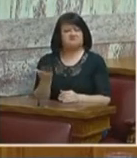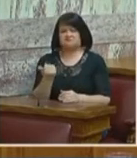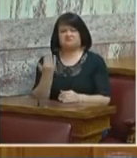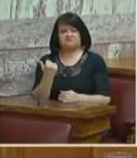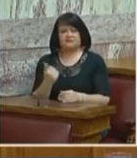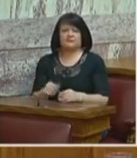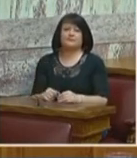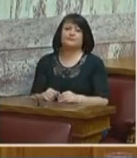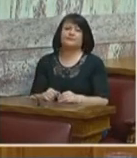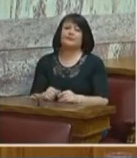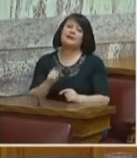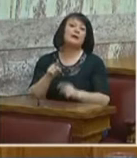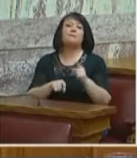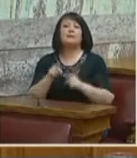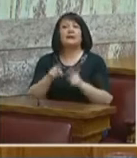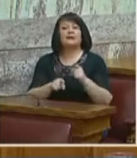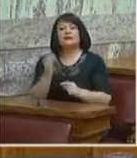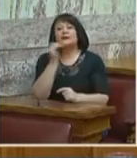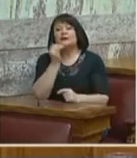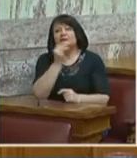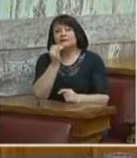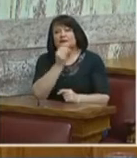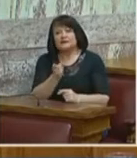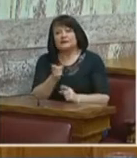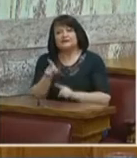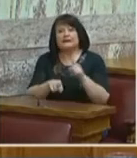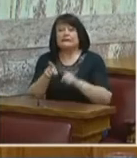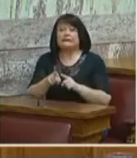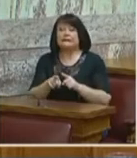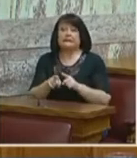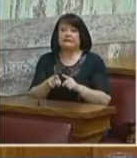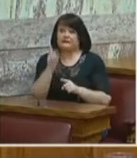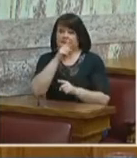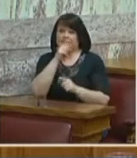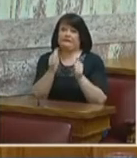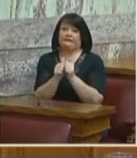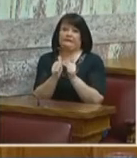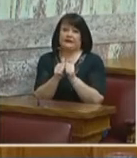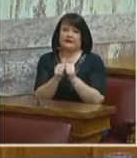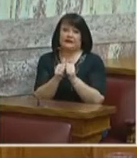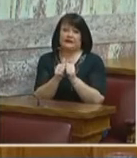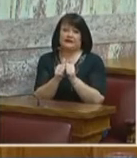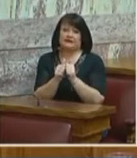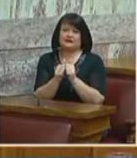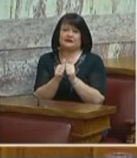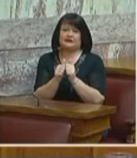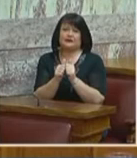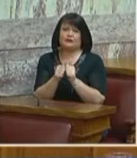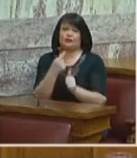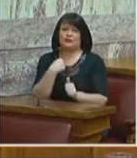Έσπευσαν βέβαια και άσπονδοι φίλοι να μας πούν ότι